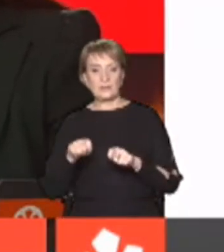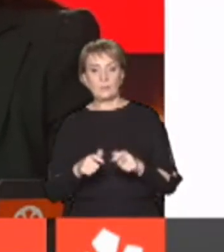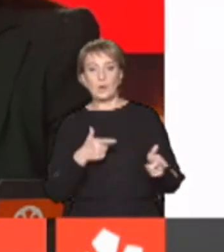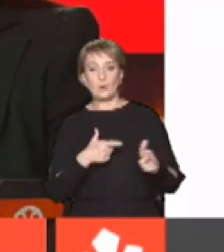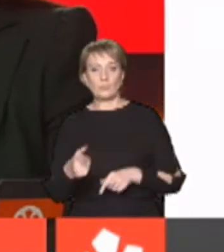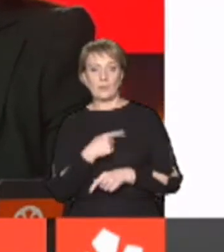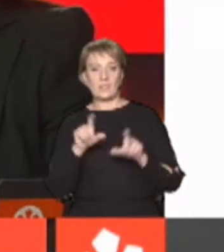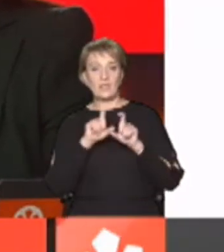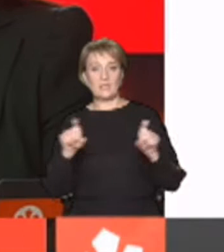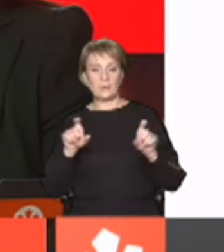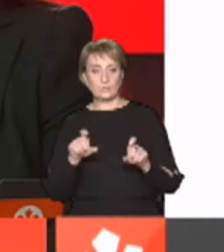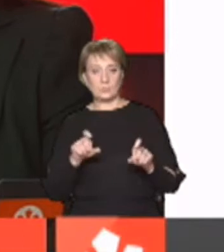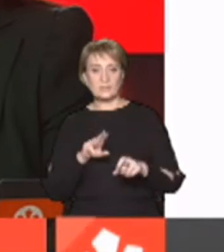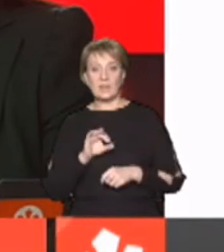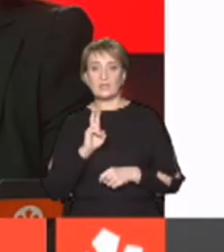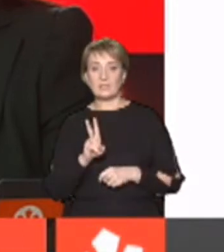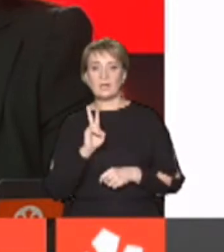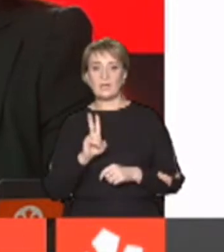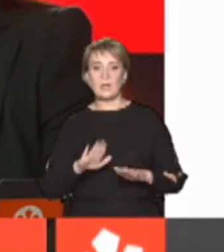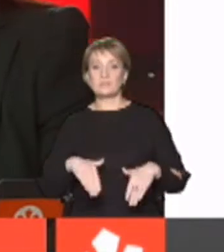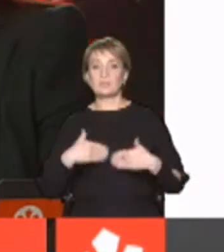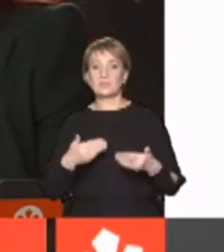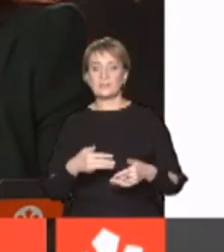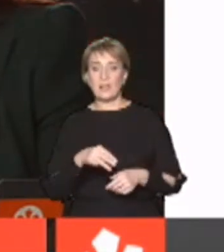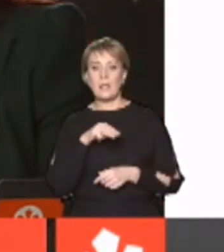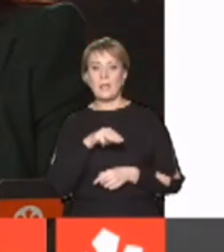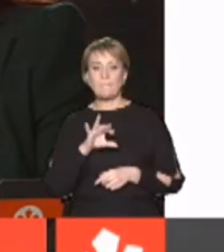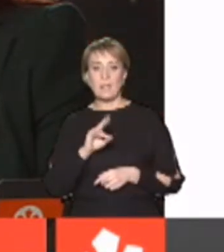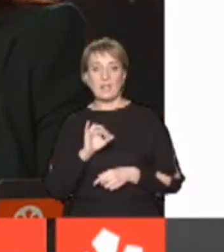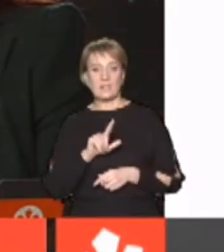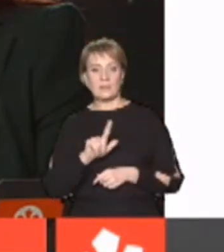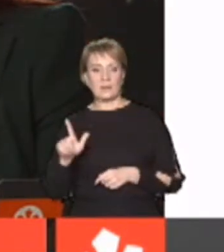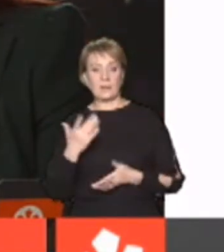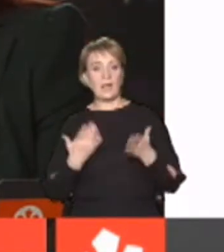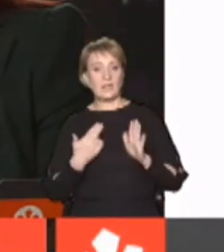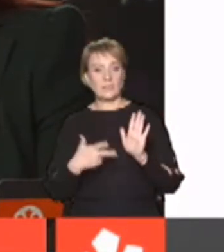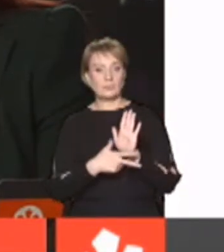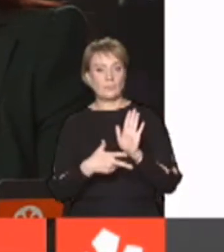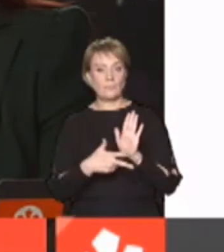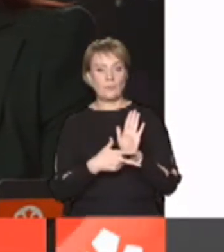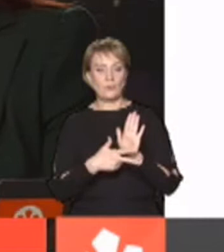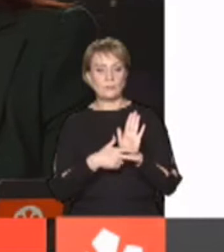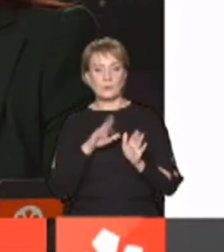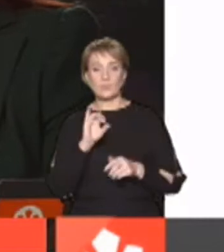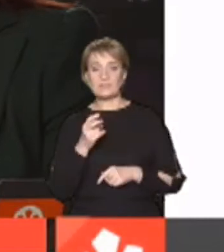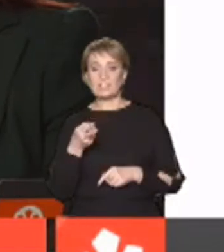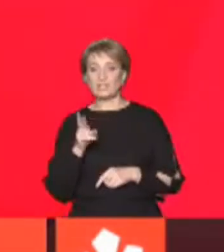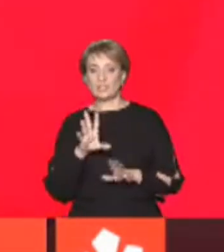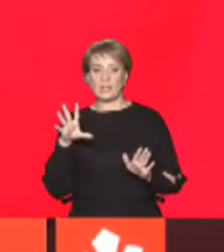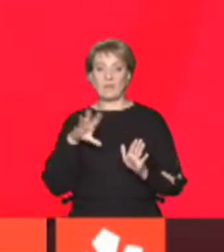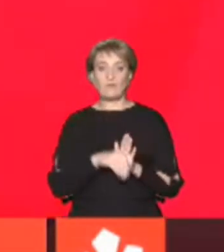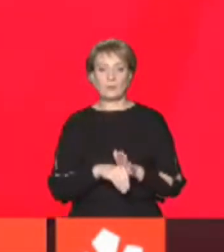лікарні. Ну, в принципі, так, як запропонувала Меркель. Так, добре. А якщо от у нас 8 січня його вводять, коли перед цим буде